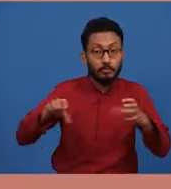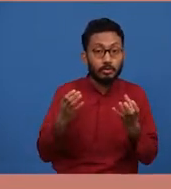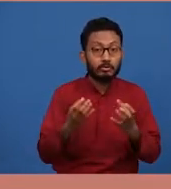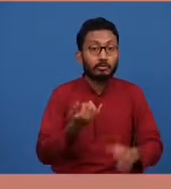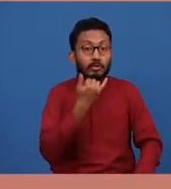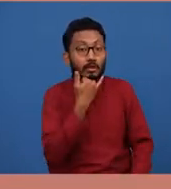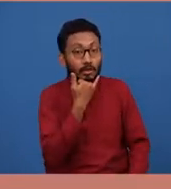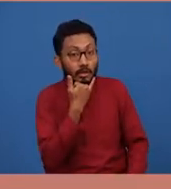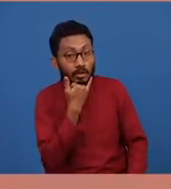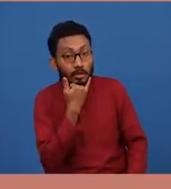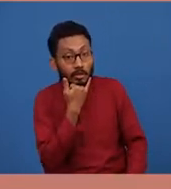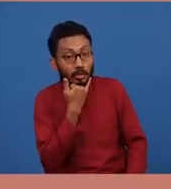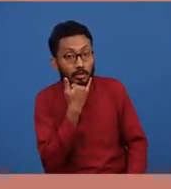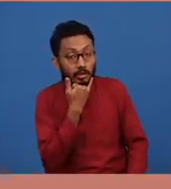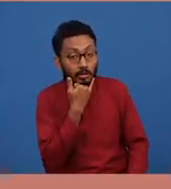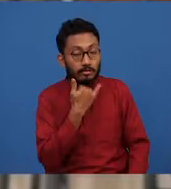melakukan kesalahan.